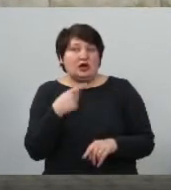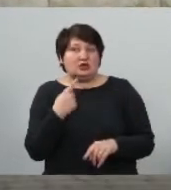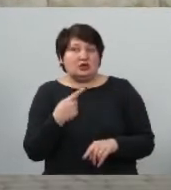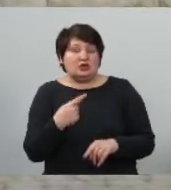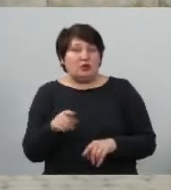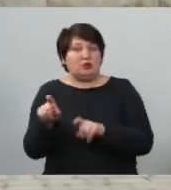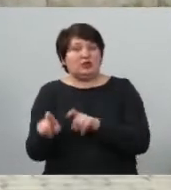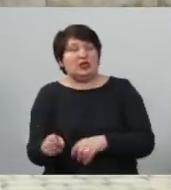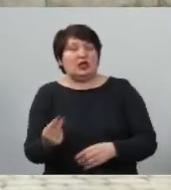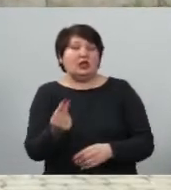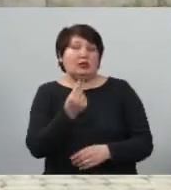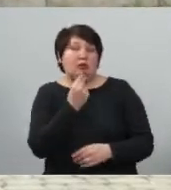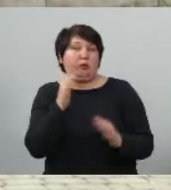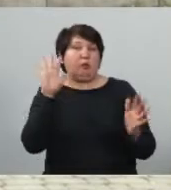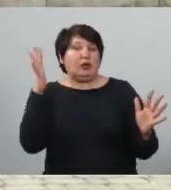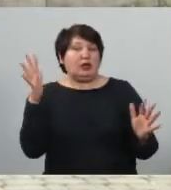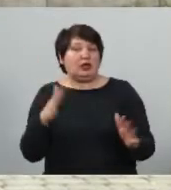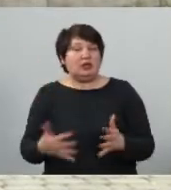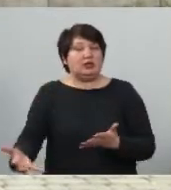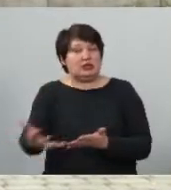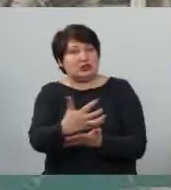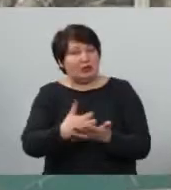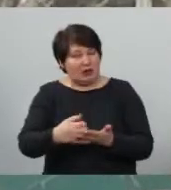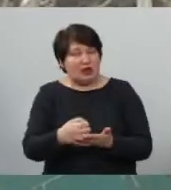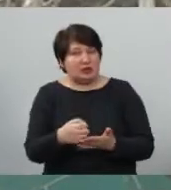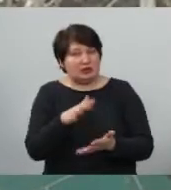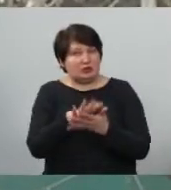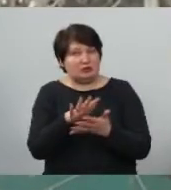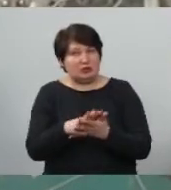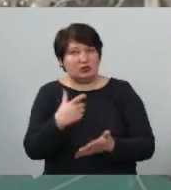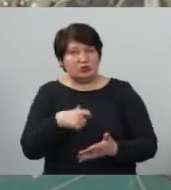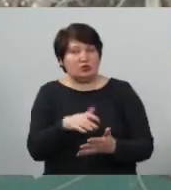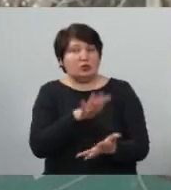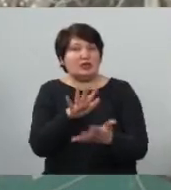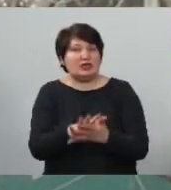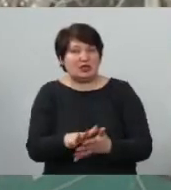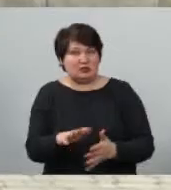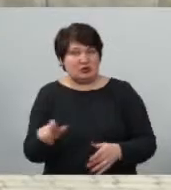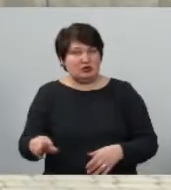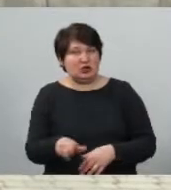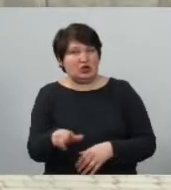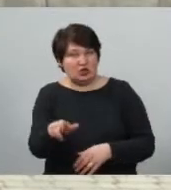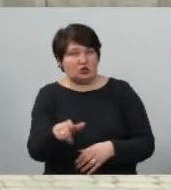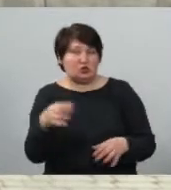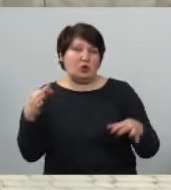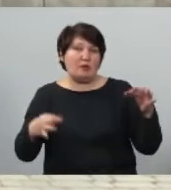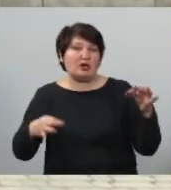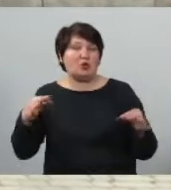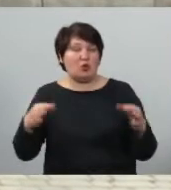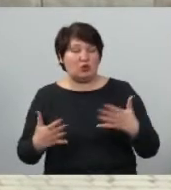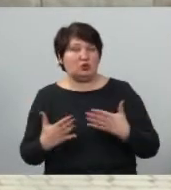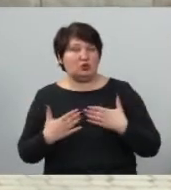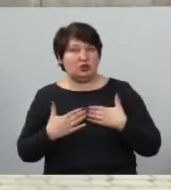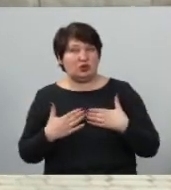посиділи, поїли там і собі зразу забрали з собою звідти. Щоб не засмічувати навколишнє середовище і щоб